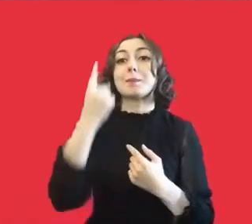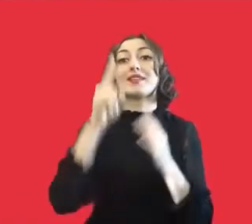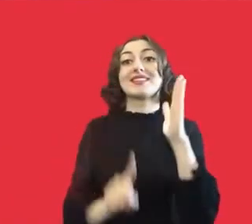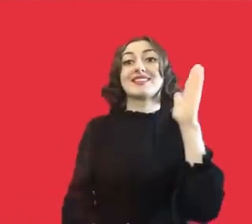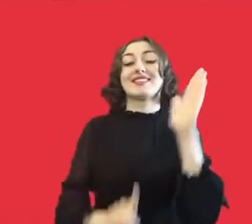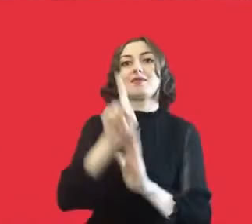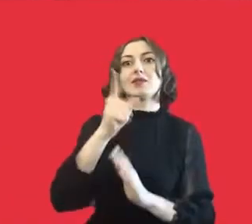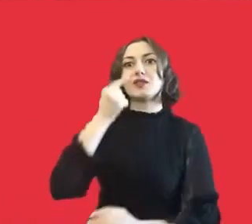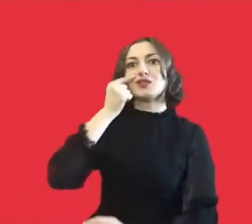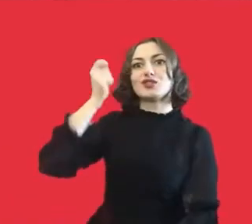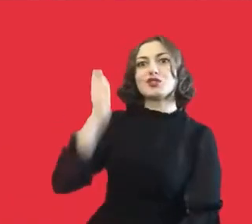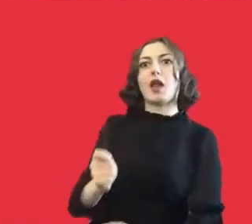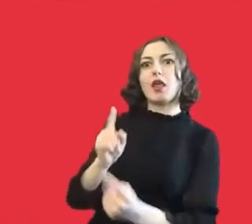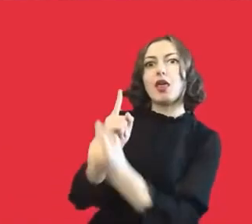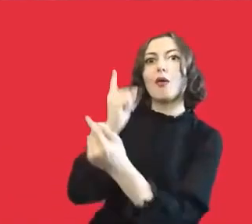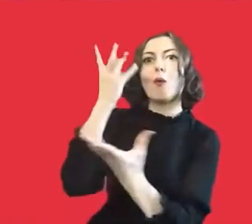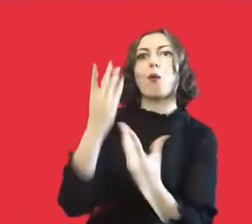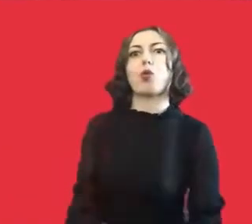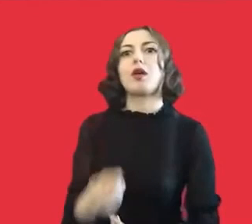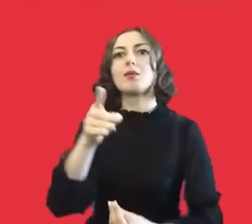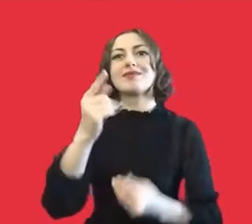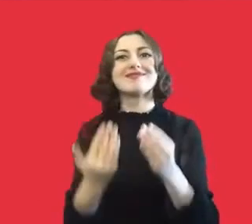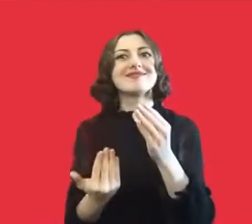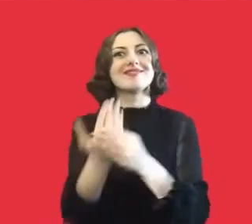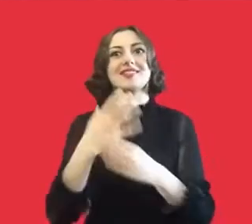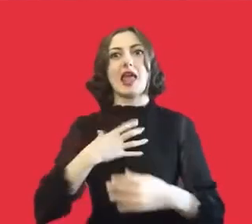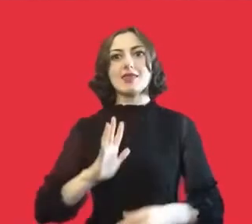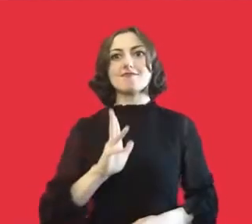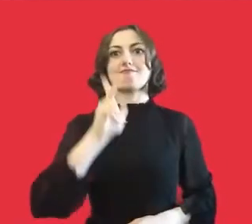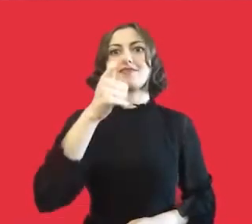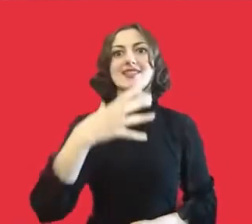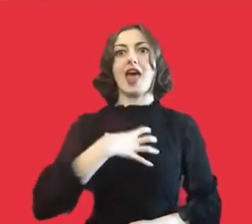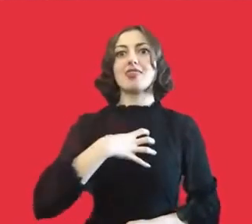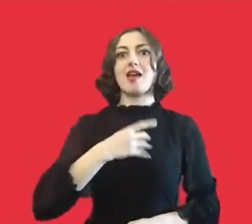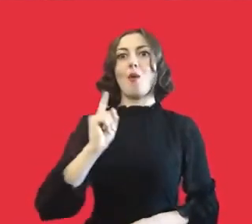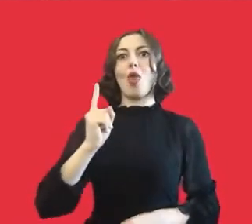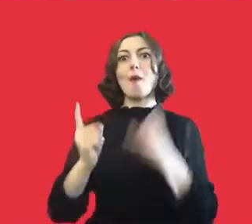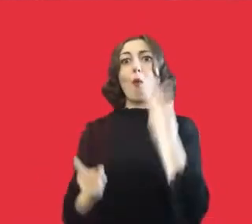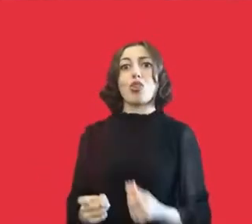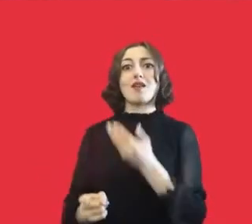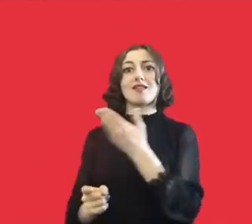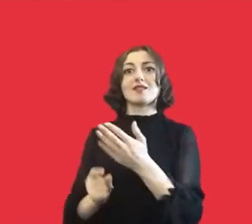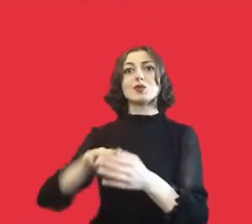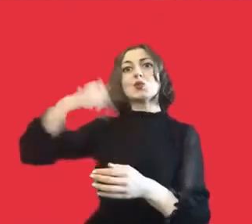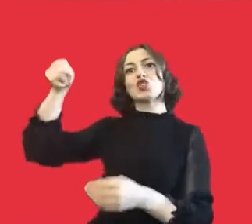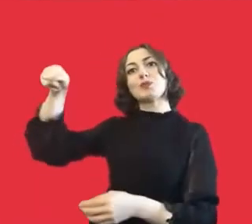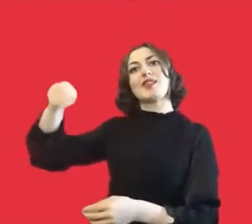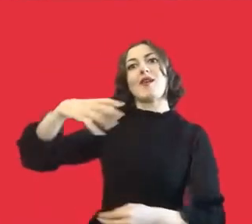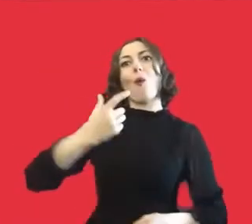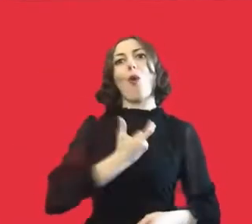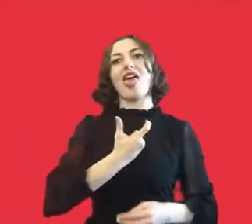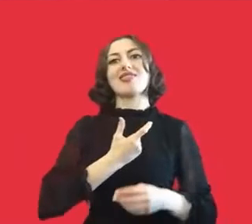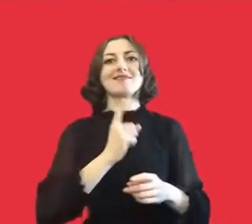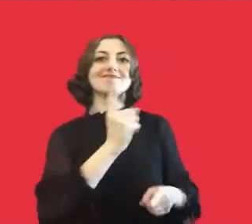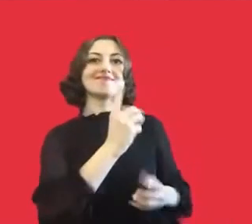Şimdi yetiştirdiğimiz uzmanlar kendileri üniversitede hoca oldular ve orada öğrenci yetiştiriyorlar. Hemşirelik okulu